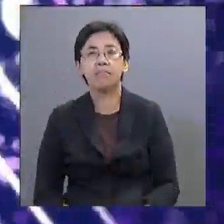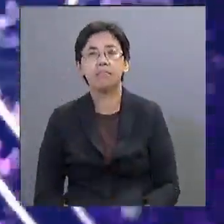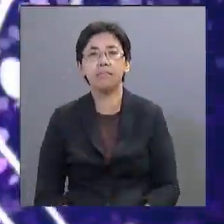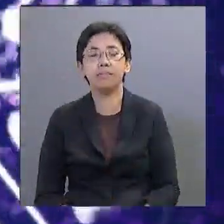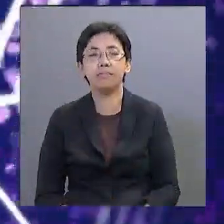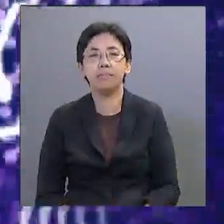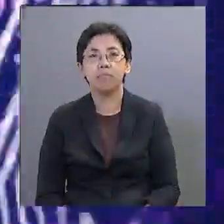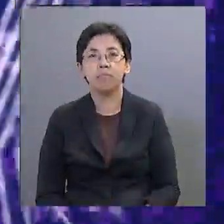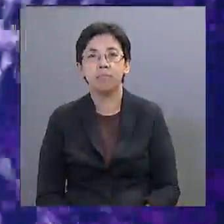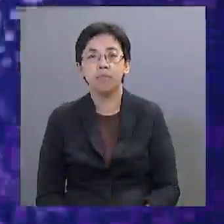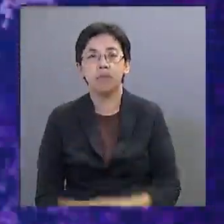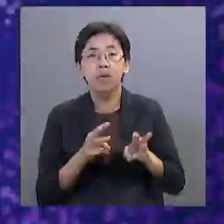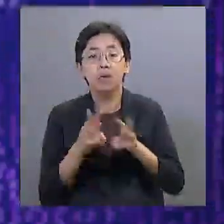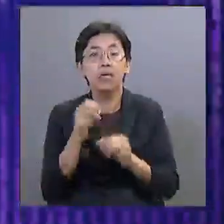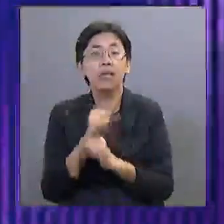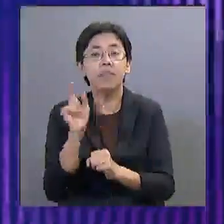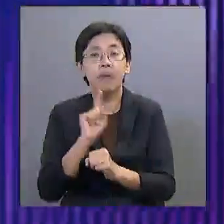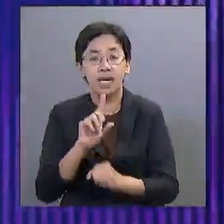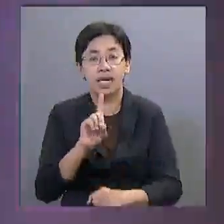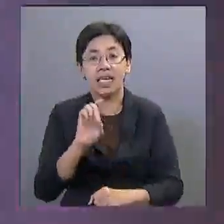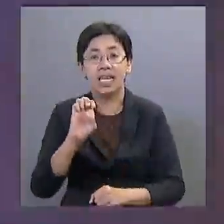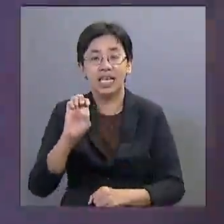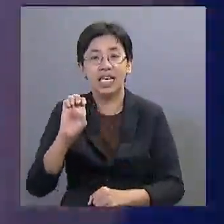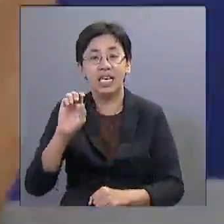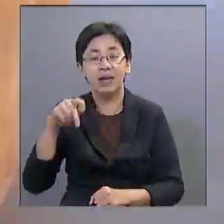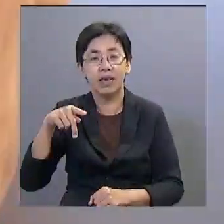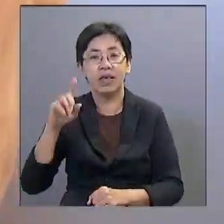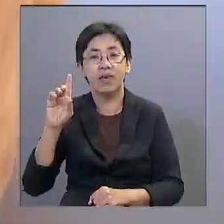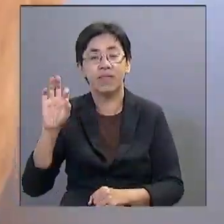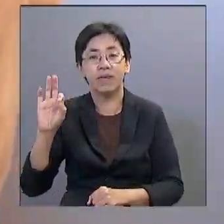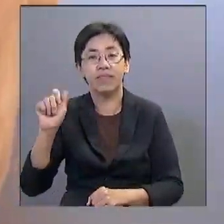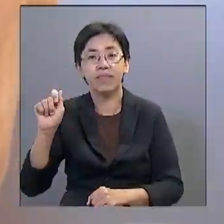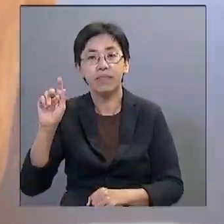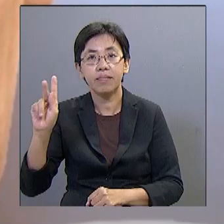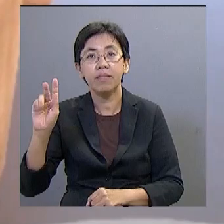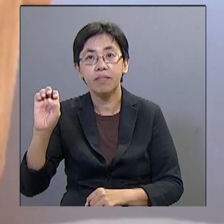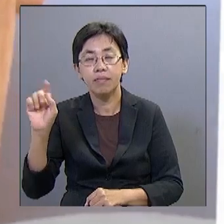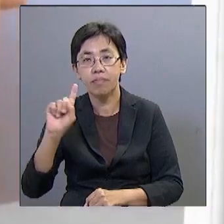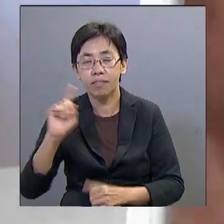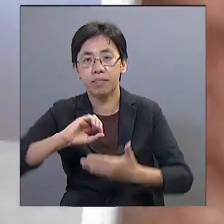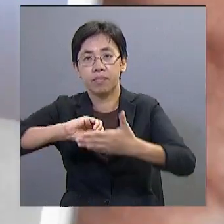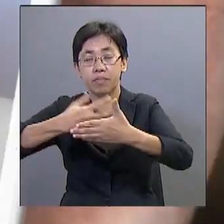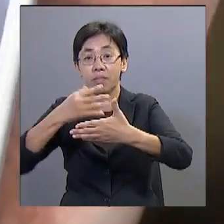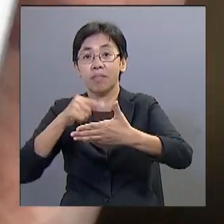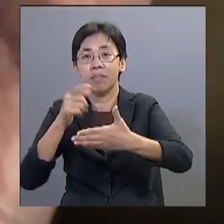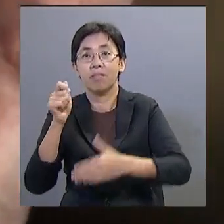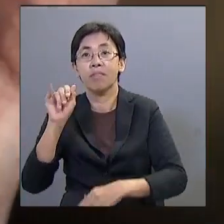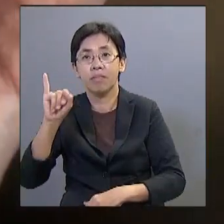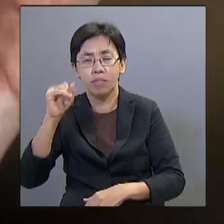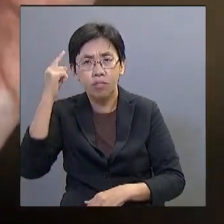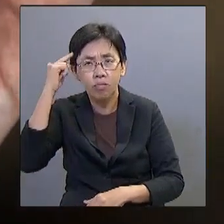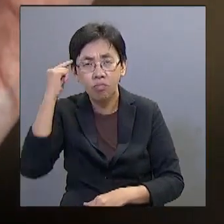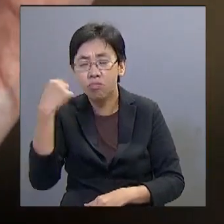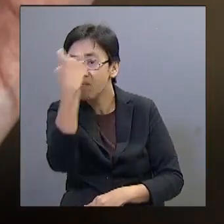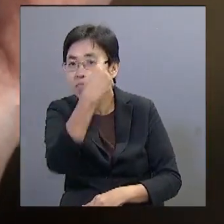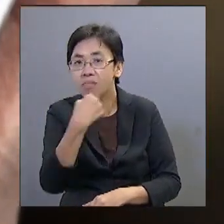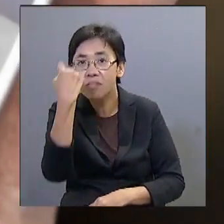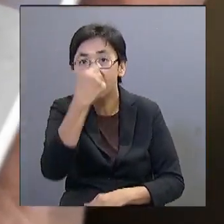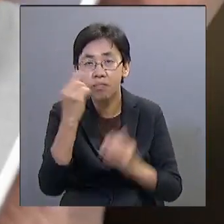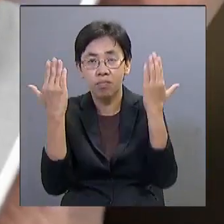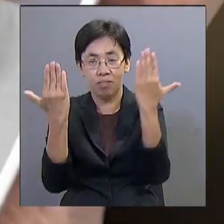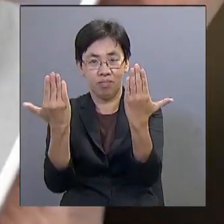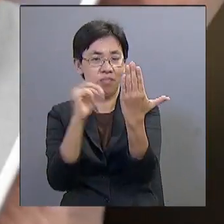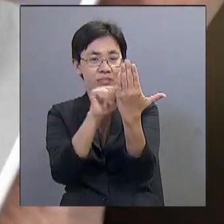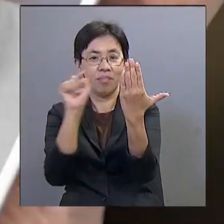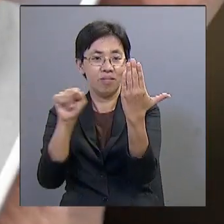หลักการทำงานเข้าคร่าของ Deepfake นะคะคือเบื้องต้นจะมีการโรแรมให้ AIเรีนรู้ใบหนาของคนสองคน